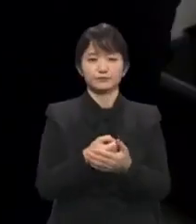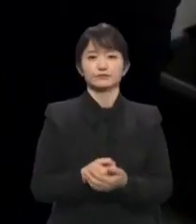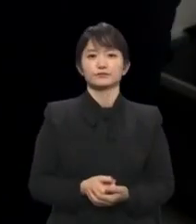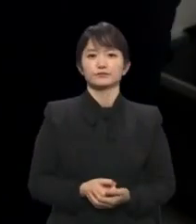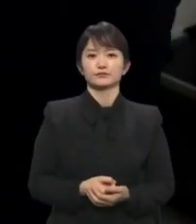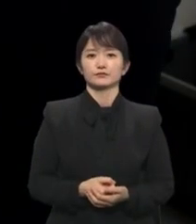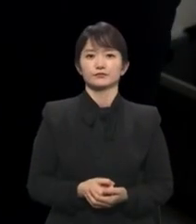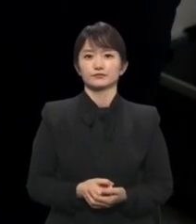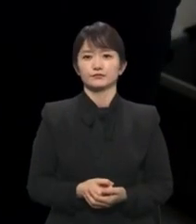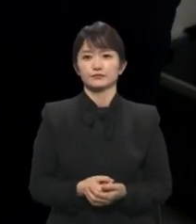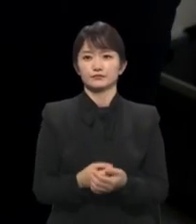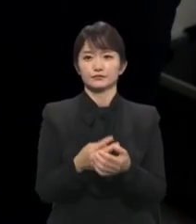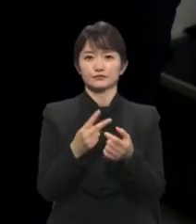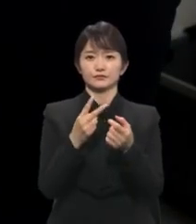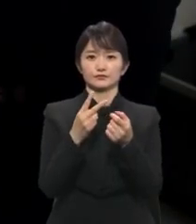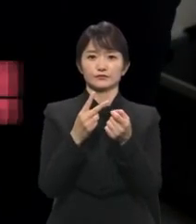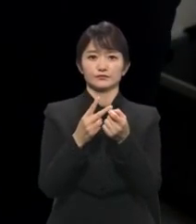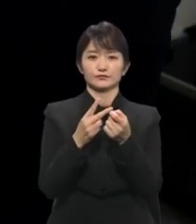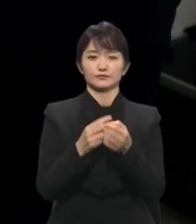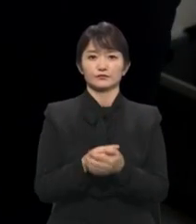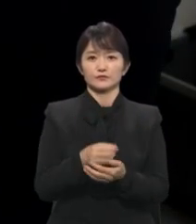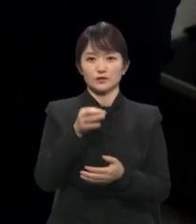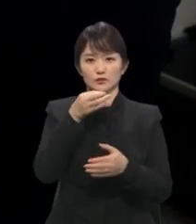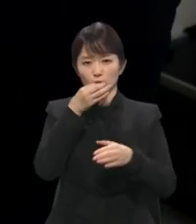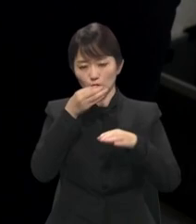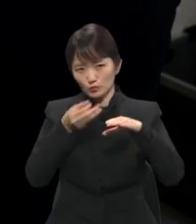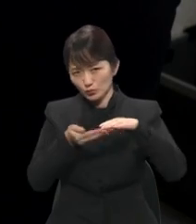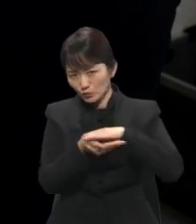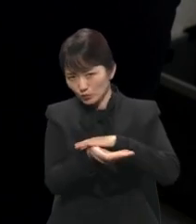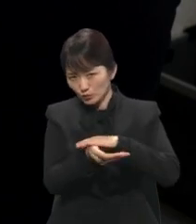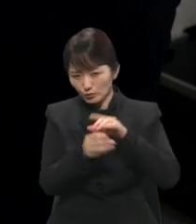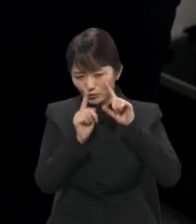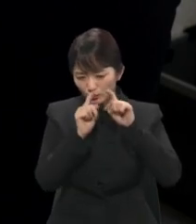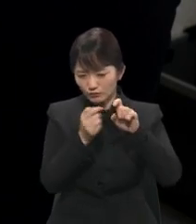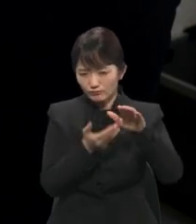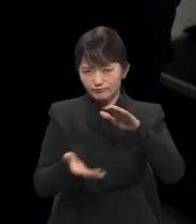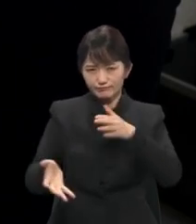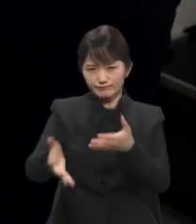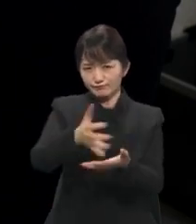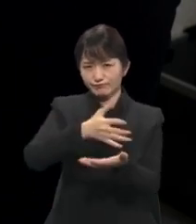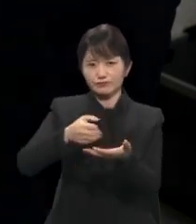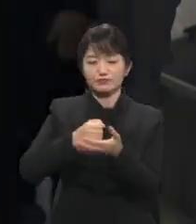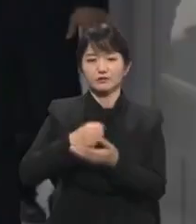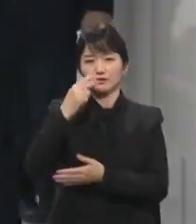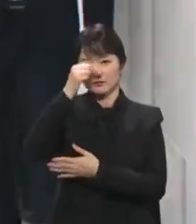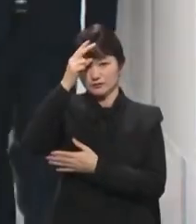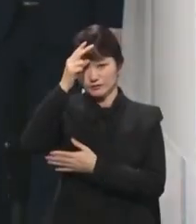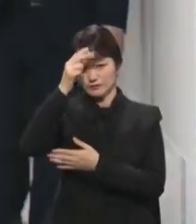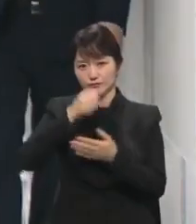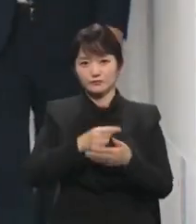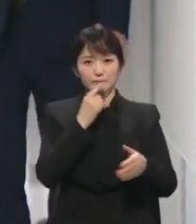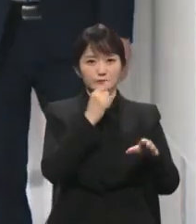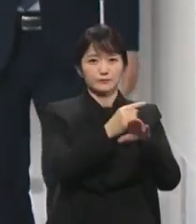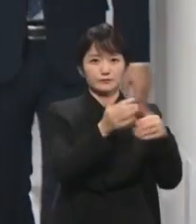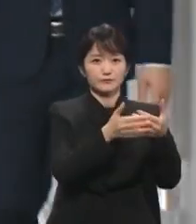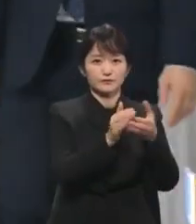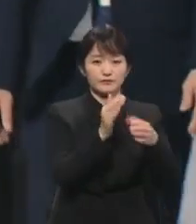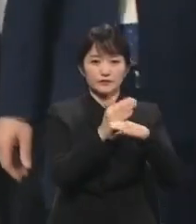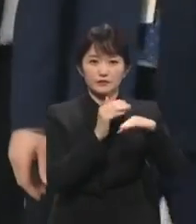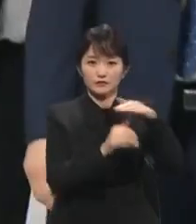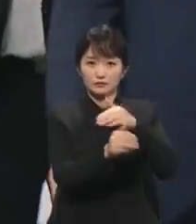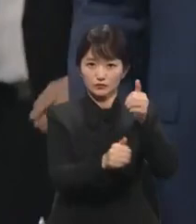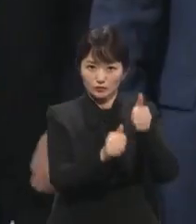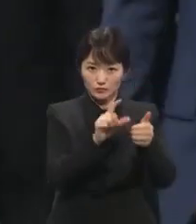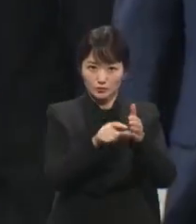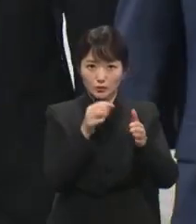확정됐습니다 두 번째 트랙 공투 의혹 압수 색입니다 검찰이 더불어민주당 전당대회 돈봉투 의혹과